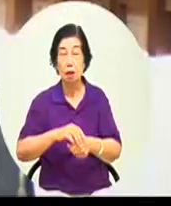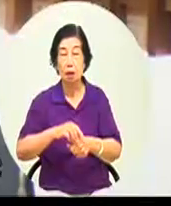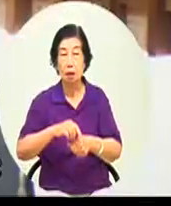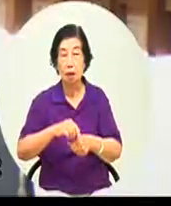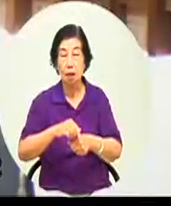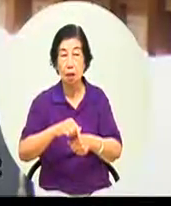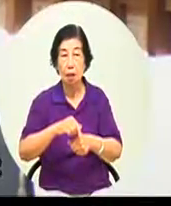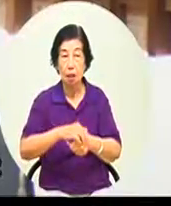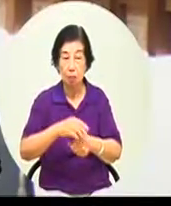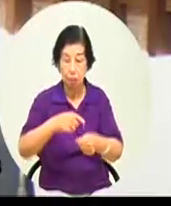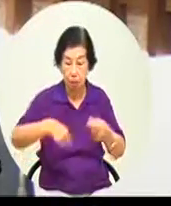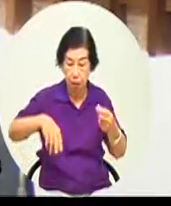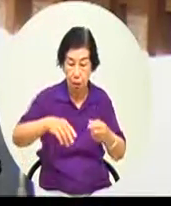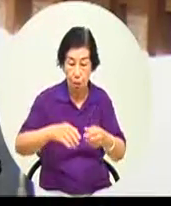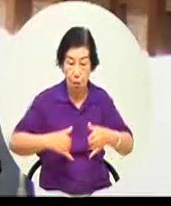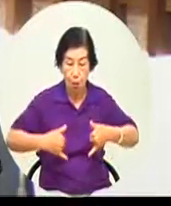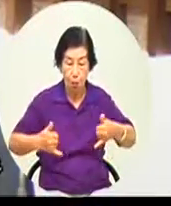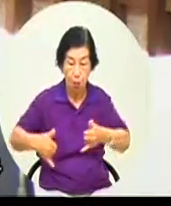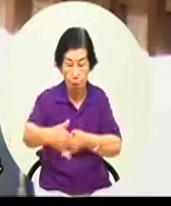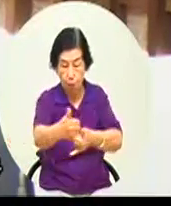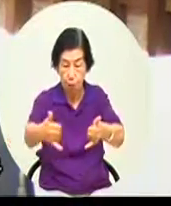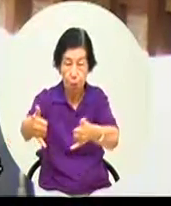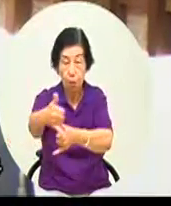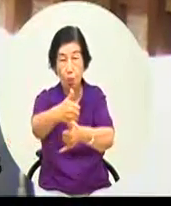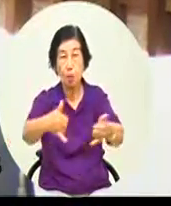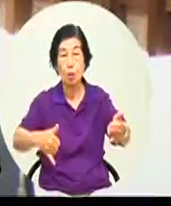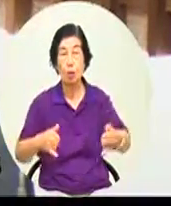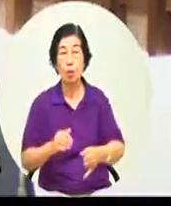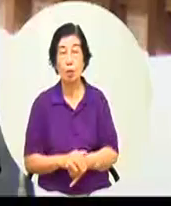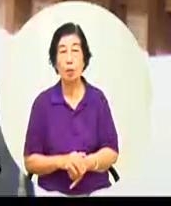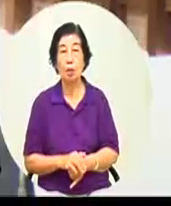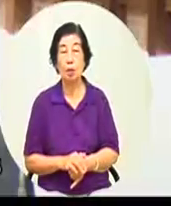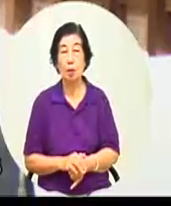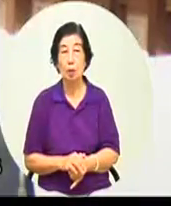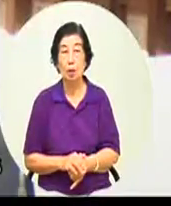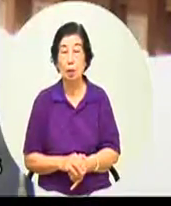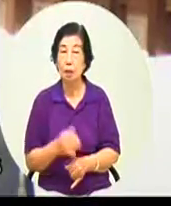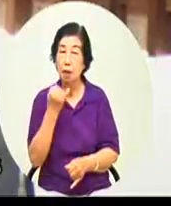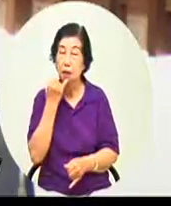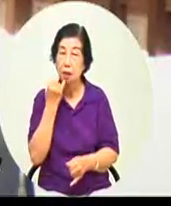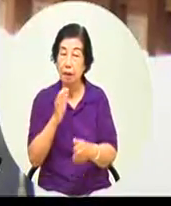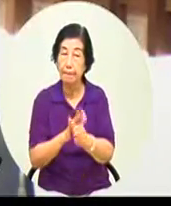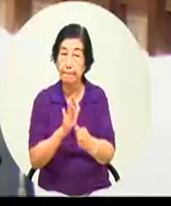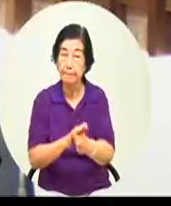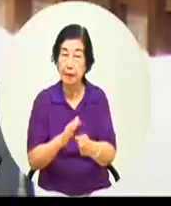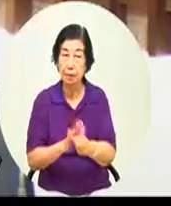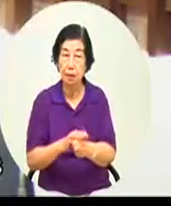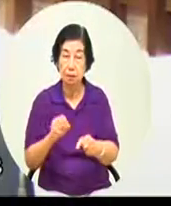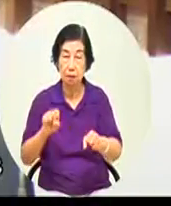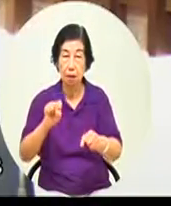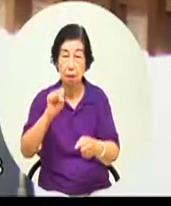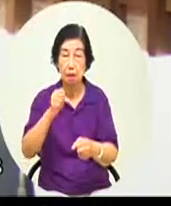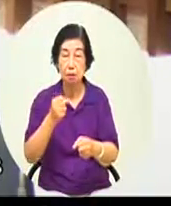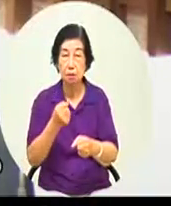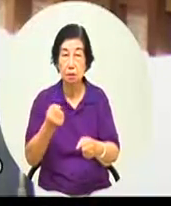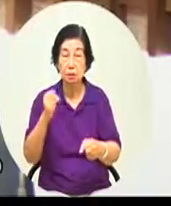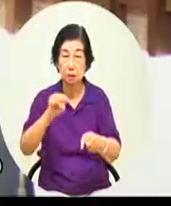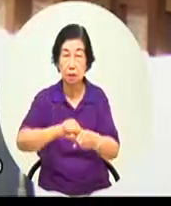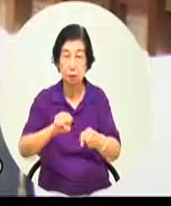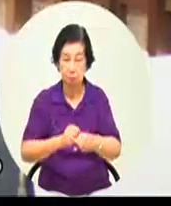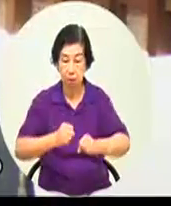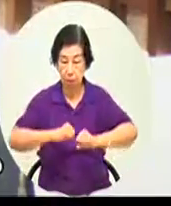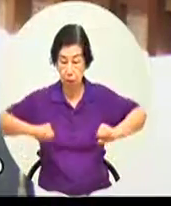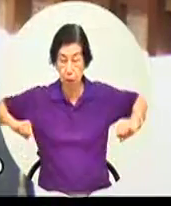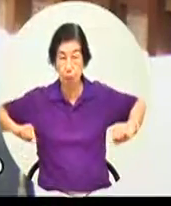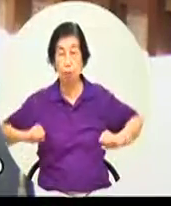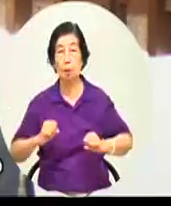弯弯的啦，安尼啦哈、哦，是不是？第一点。看有这个条件来拓宽无，吼、哦，这个是第一点吼，爱来